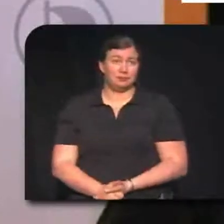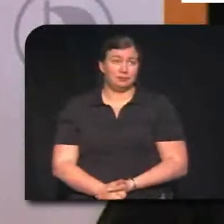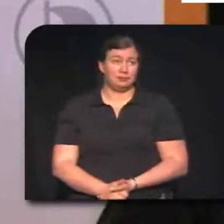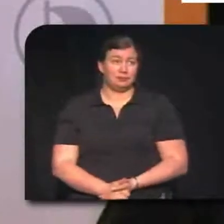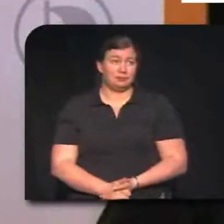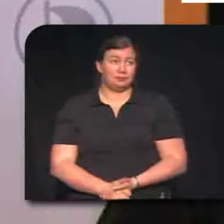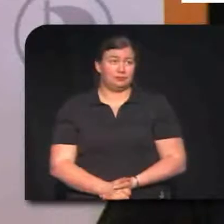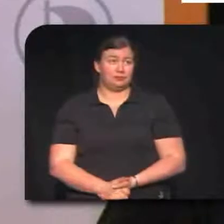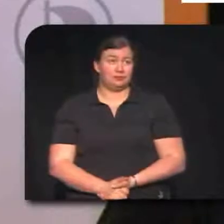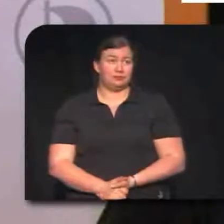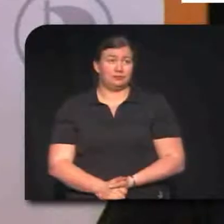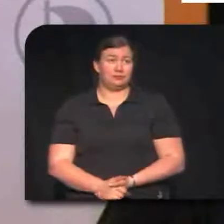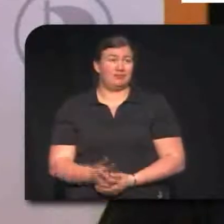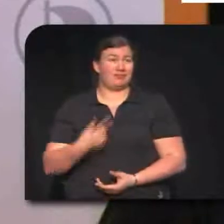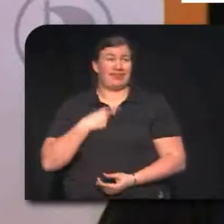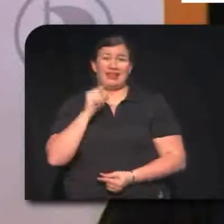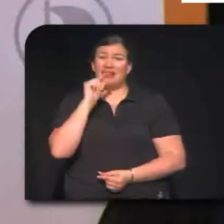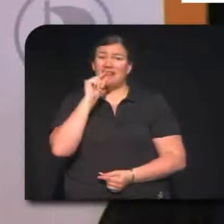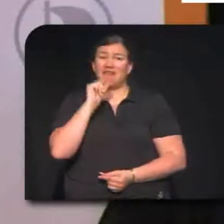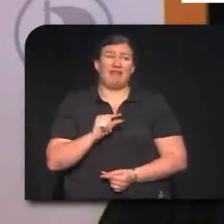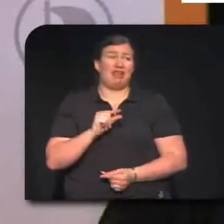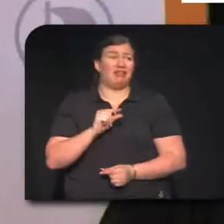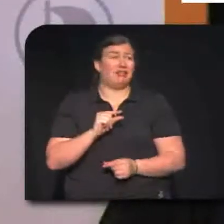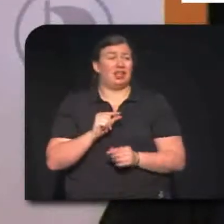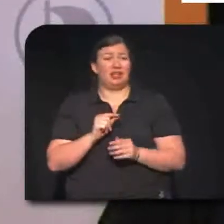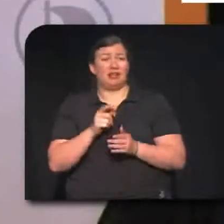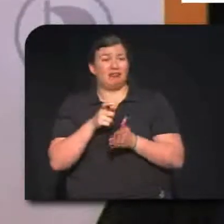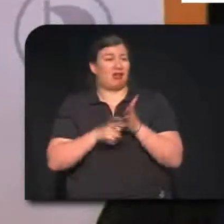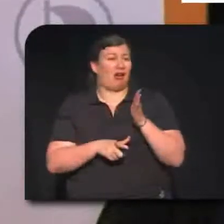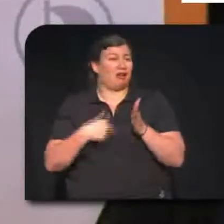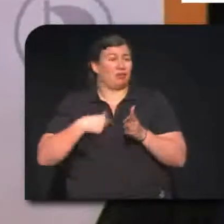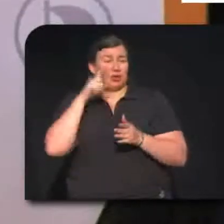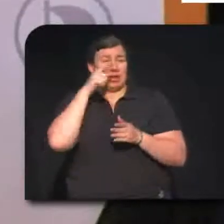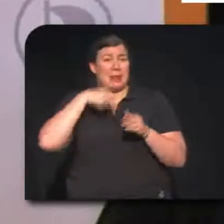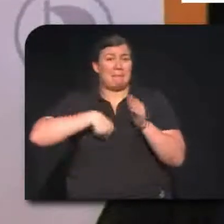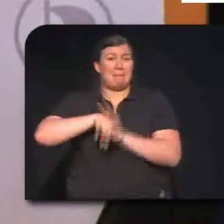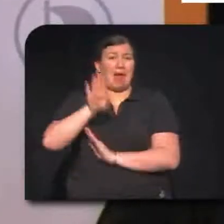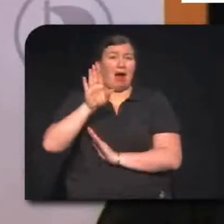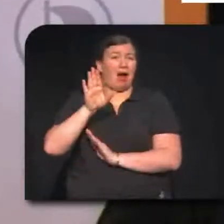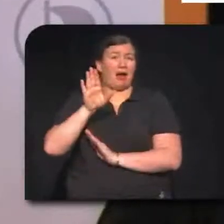siehe so wenige Karten dass ich keine Mehrheit in irgendeine Richtung erkennen kann